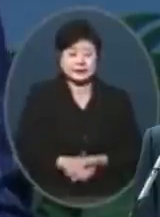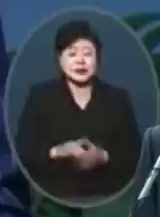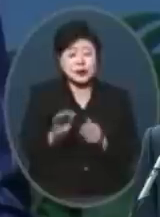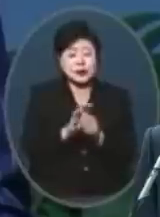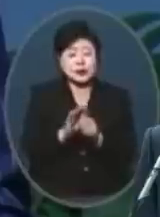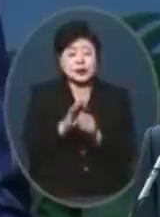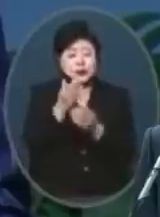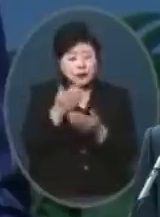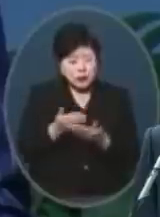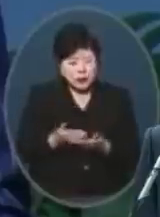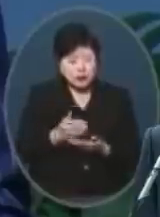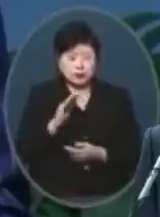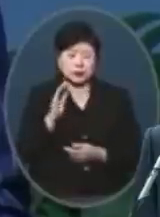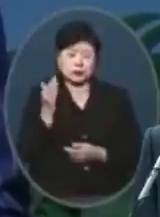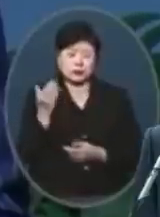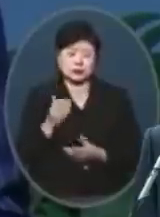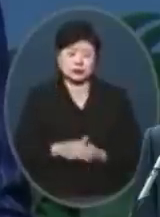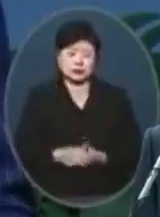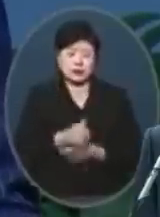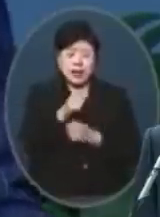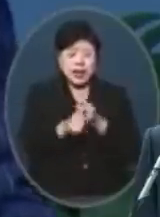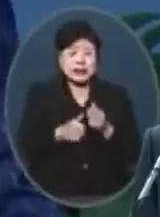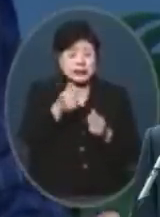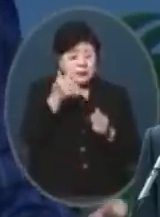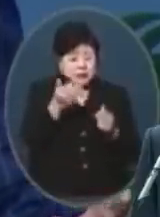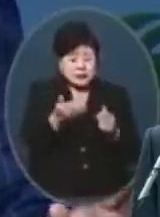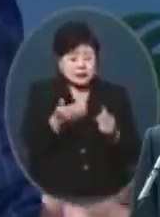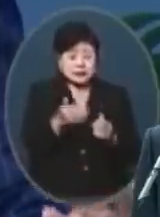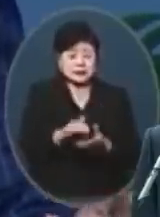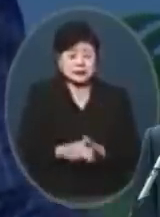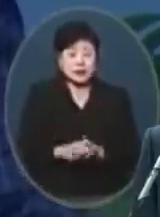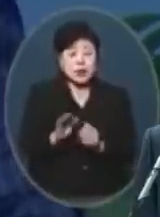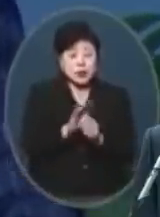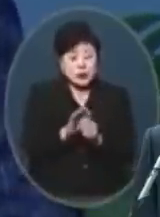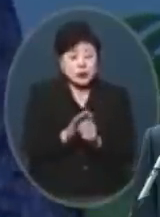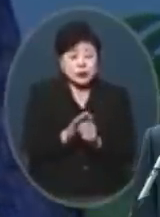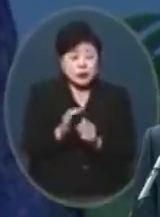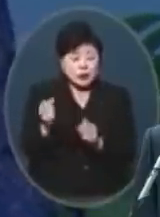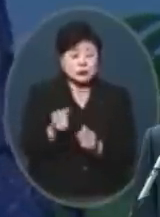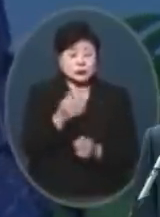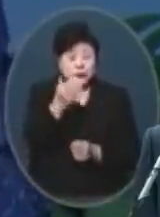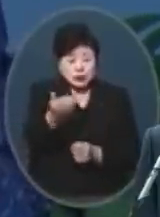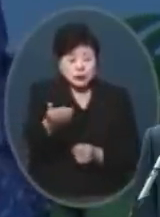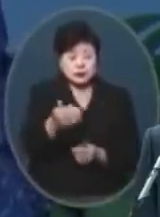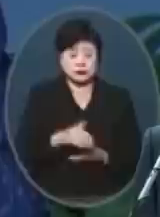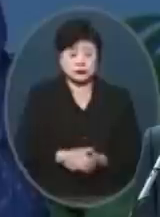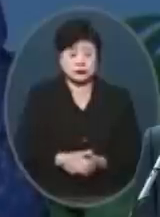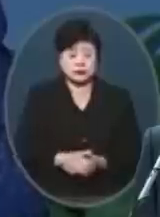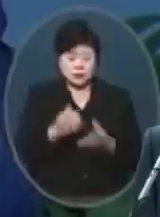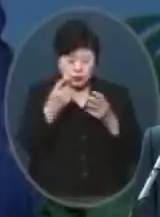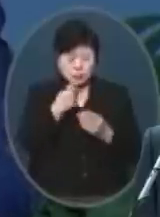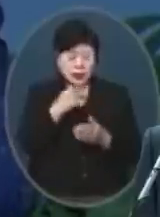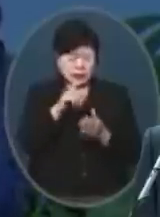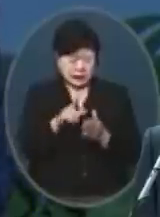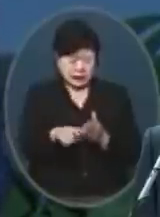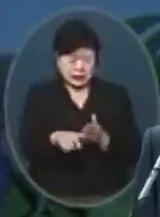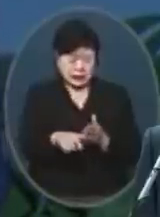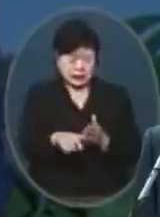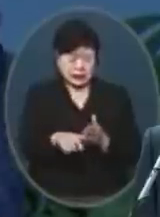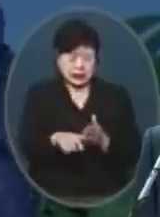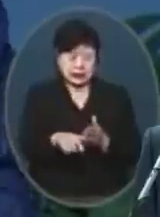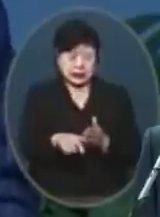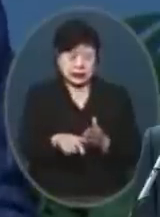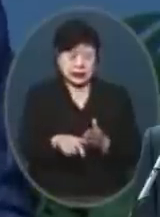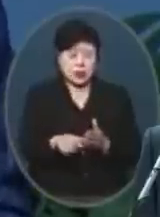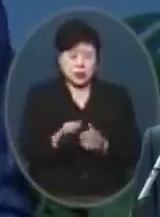위로도 그와 같은 것입니다. 하나님께서 위로를 가지고 여러분 고통을 당할 때 확